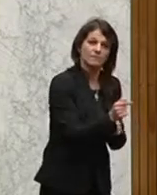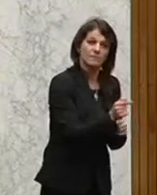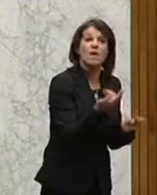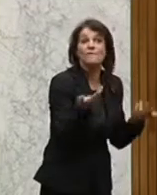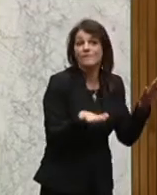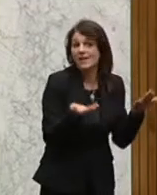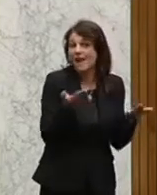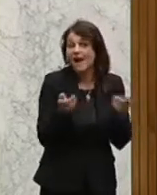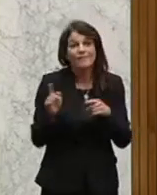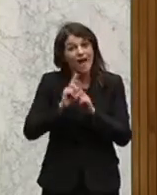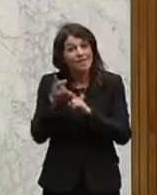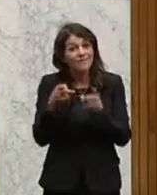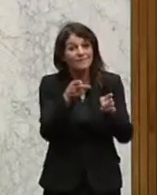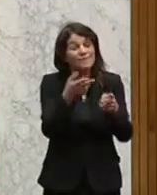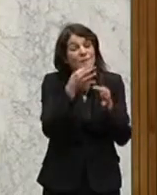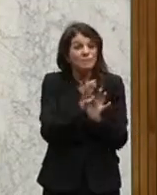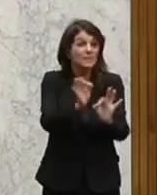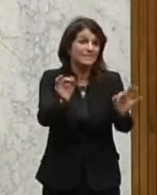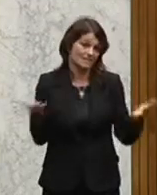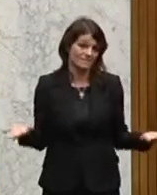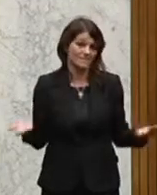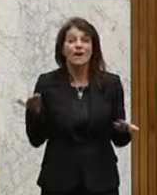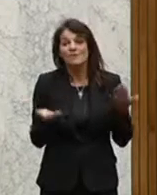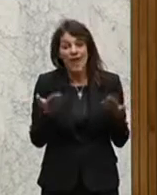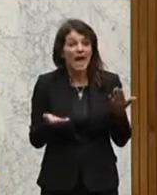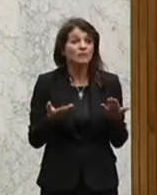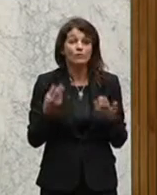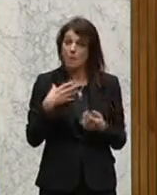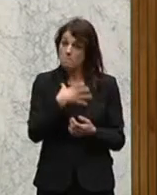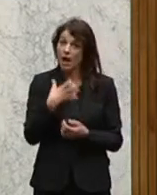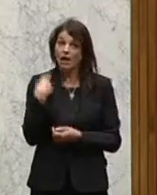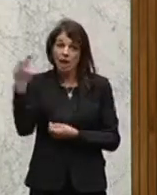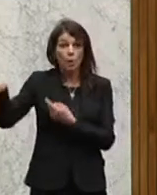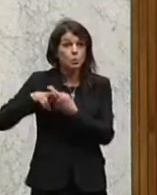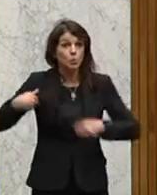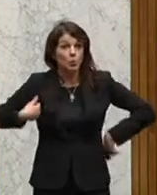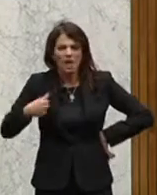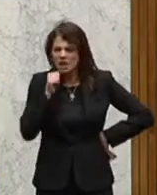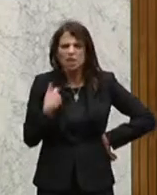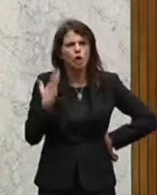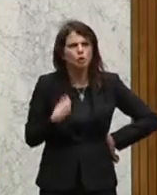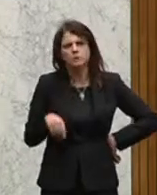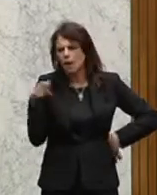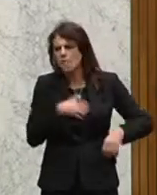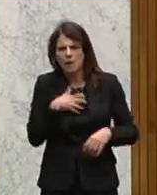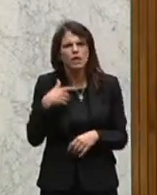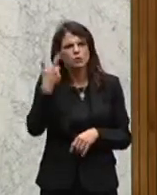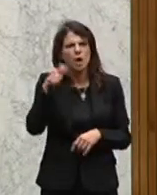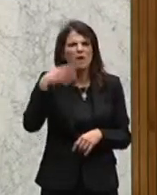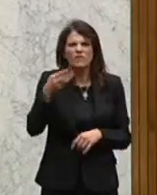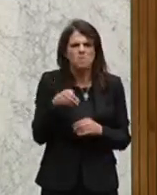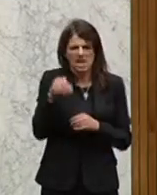läuft es vielleicht anders. Und dann könnte auch sein, dass wir von den Kärntner, von den Bayern noch was bekommen und nicht, dass wir den Bayern noch mal 2,4